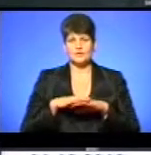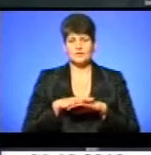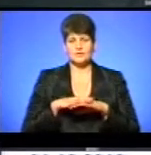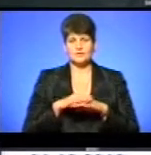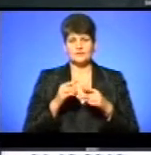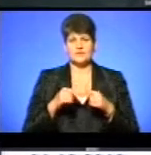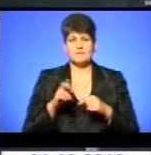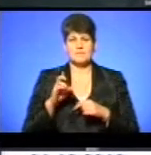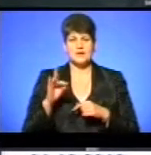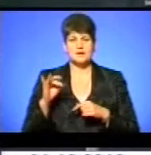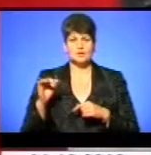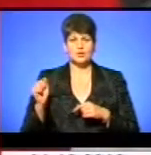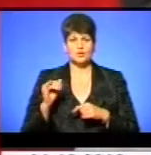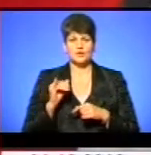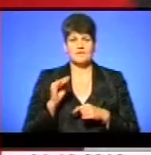Франків.